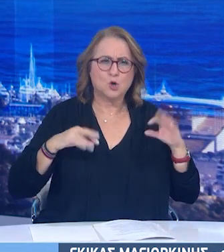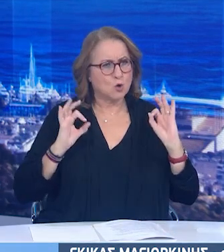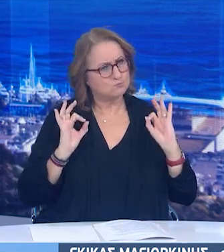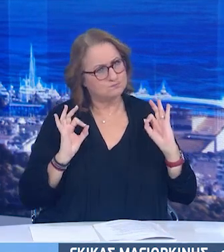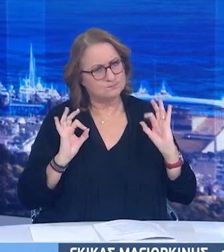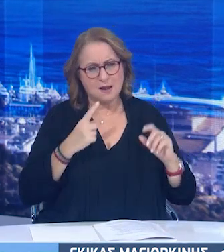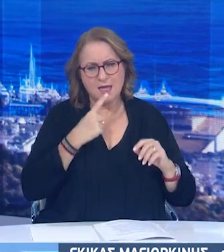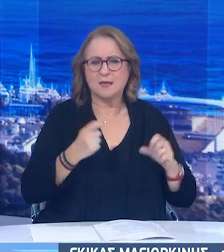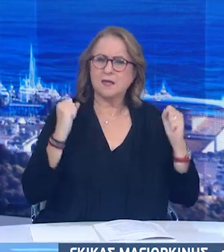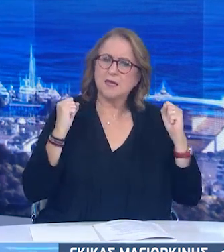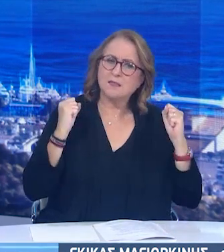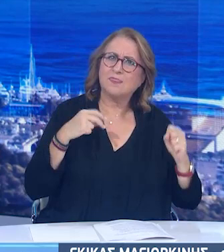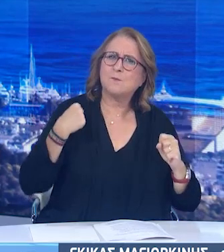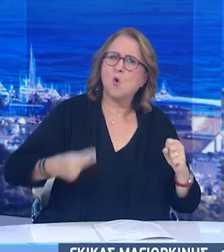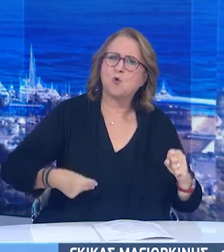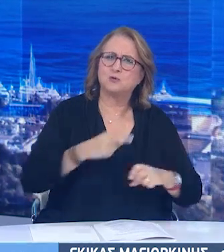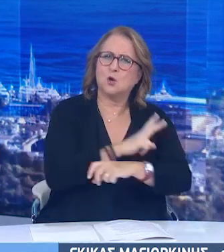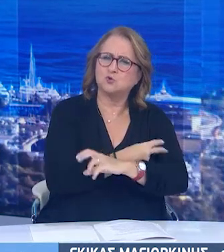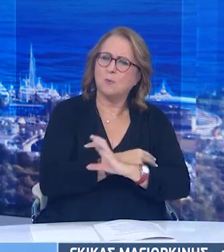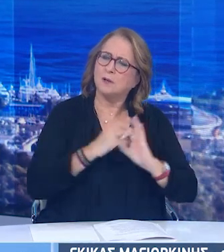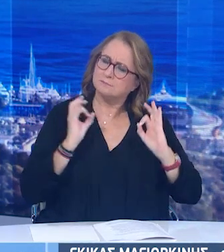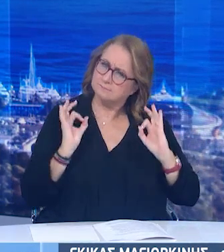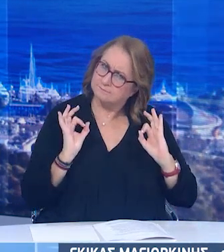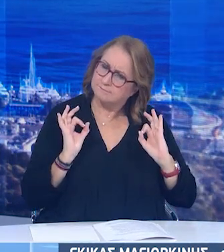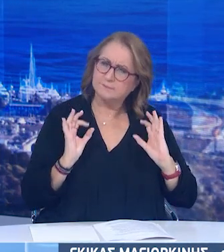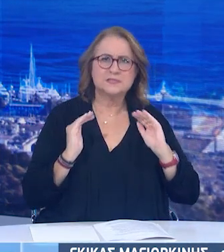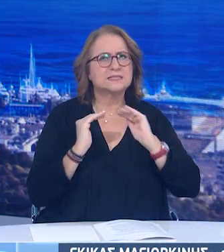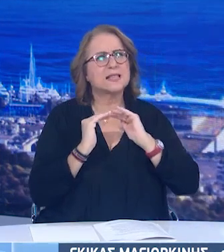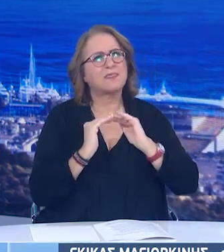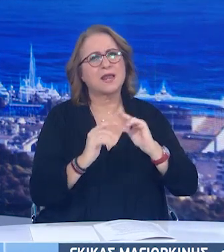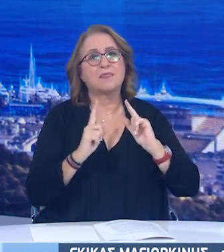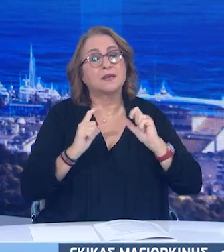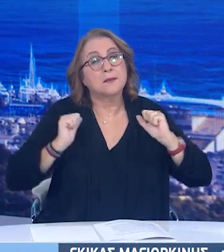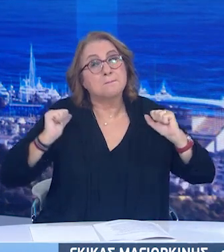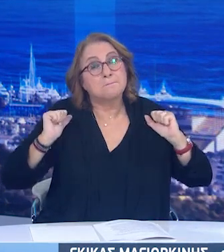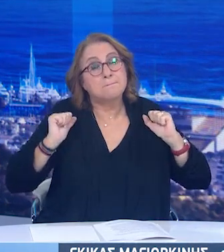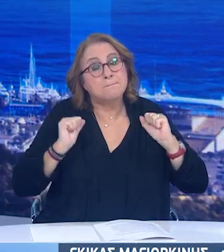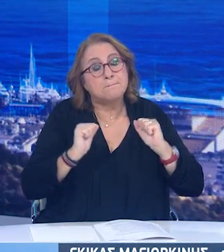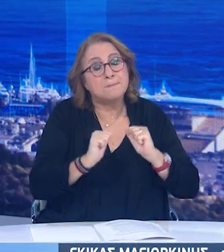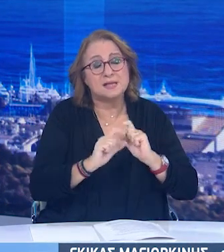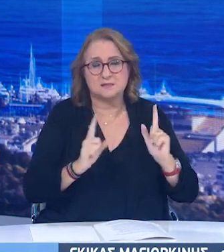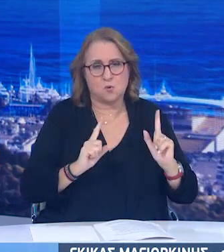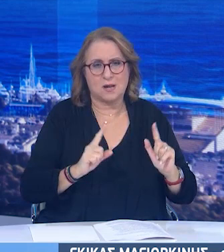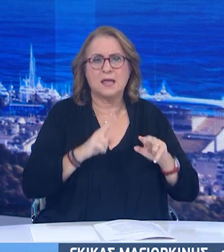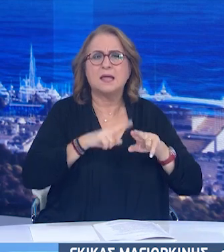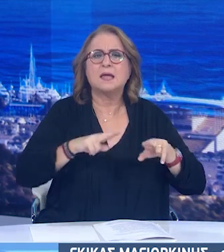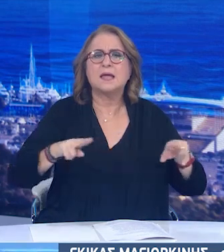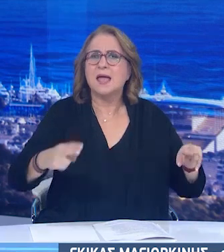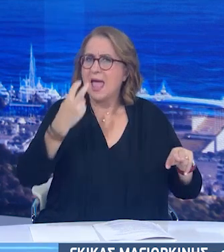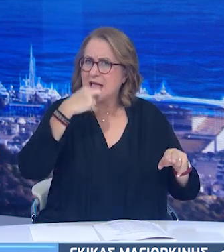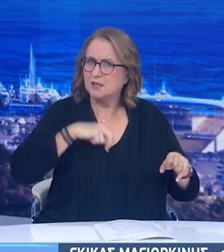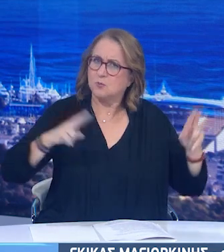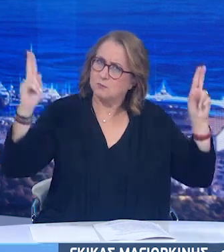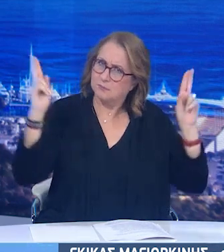ήπιας, αλλά σταθερής βελτίωσης για δεύτερη εβδομάδα. Συγκεκριμένα, ο αριθμός των ατόμων σε παρακολούθηση στις μονάδες εντατικής θεραπείας μειώθηκε